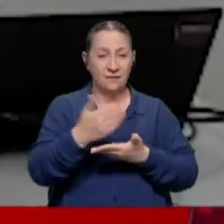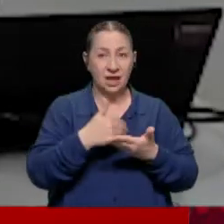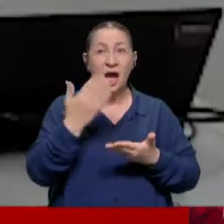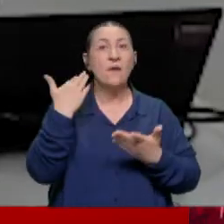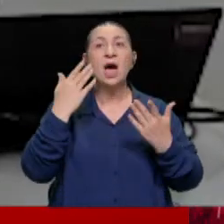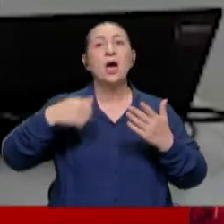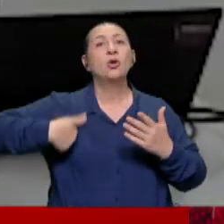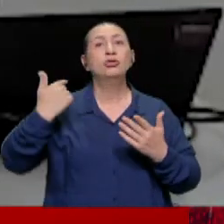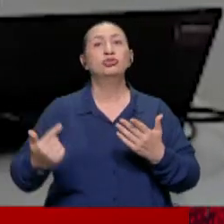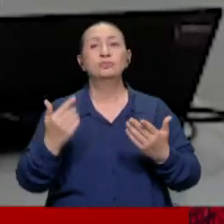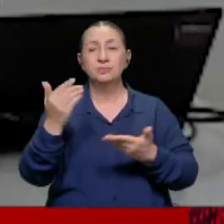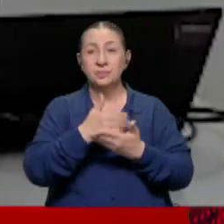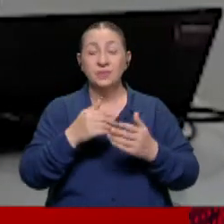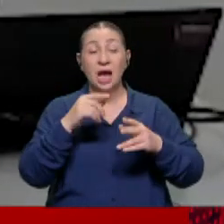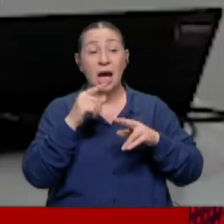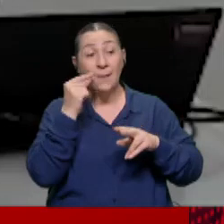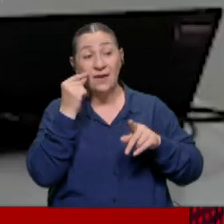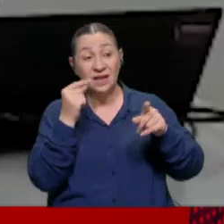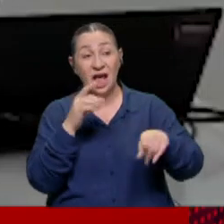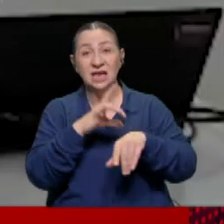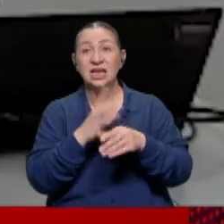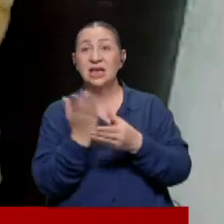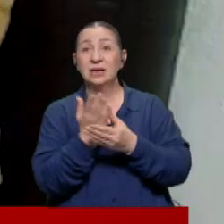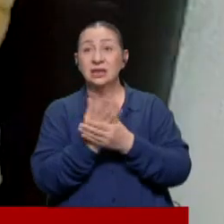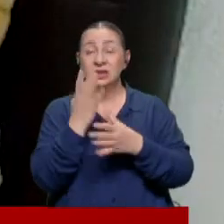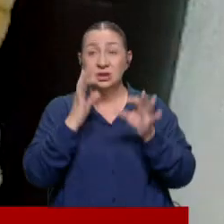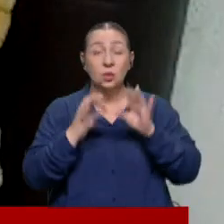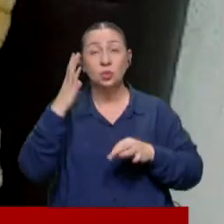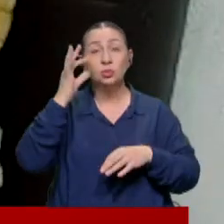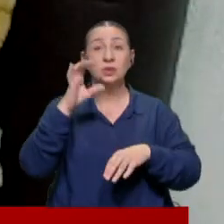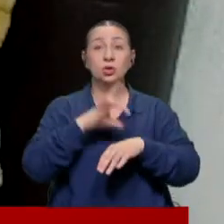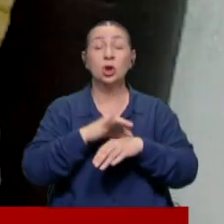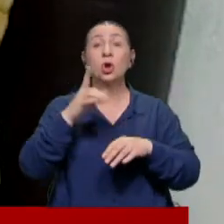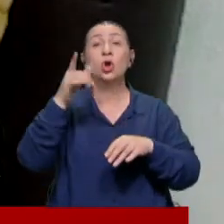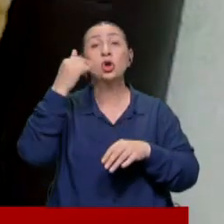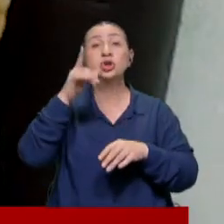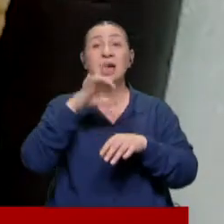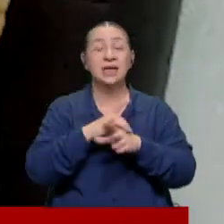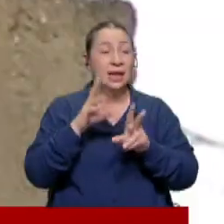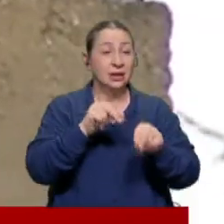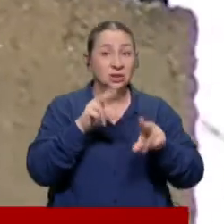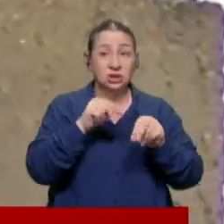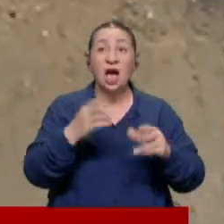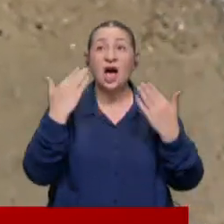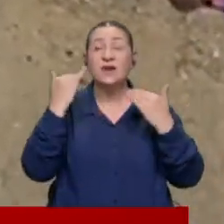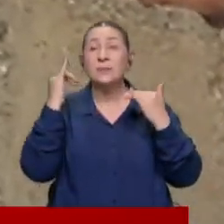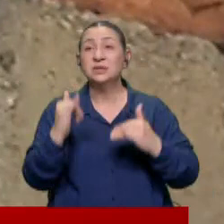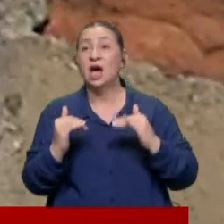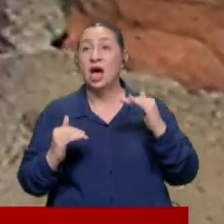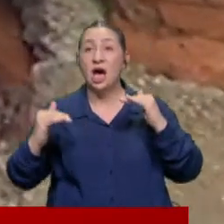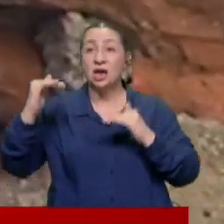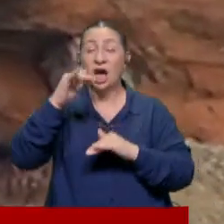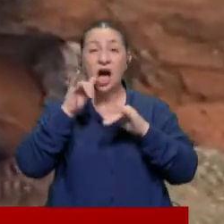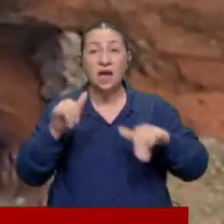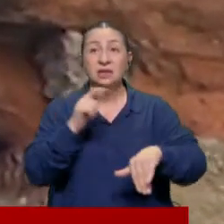ölçüm verilerini ve Abdülbari Bey'in hastane kayıtlarını inceledik. Uzman doktorlar Koç'un hastaneye yatışlarıyla hava kirliliğindeki